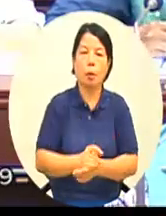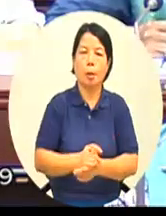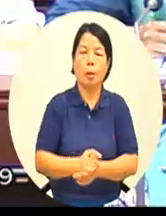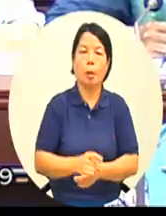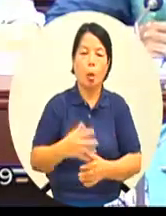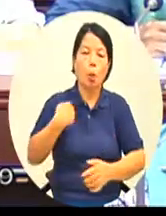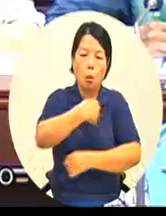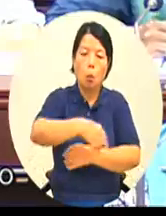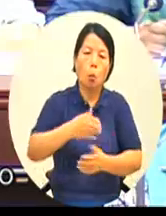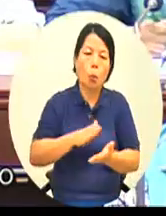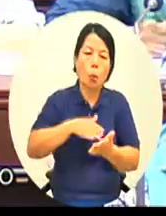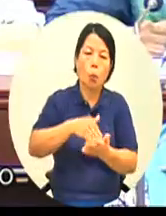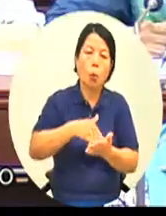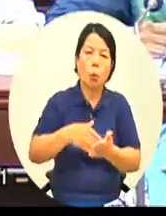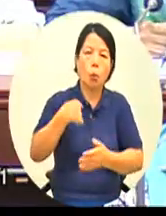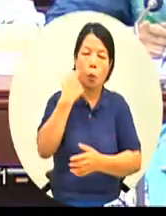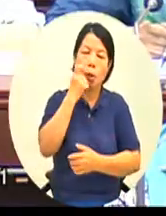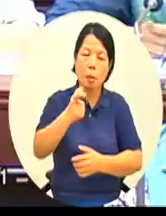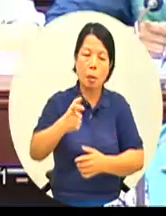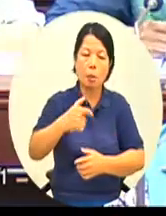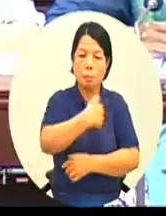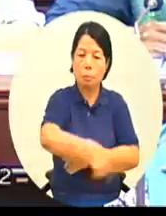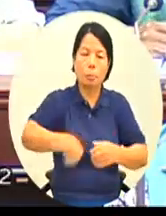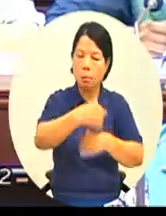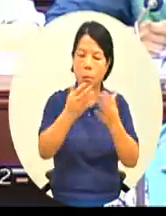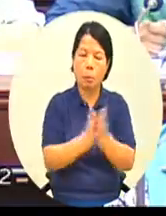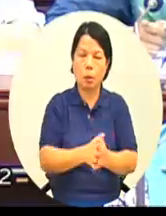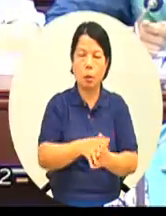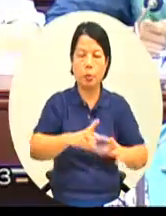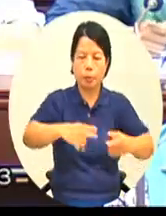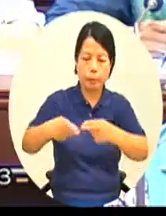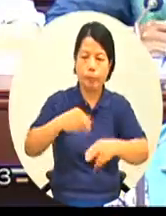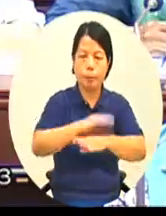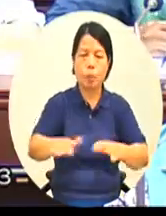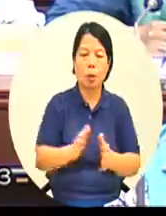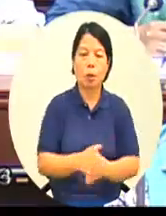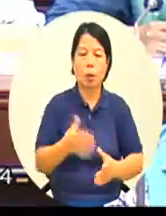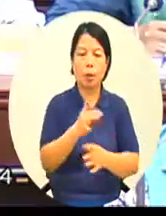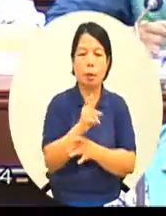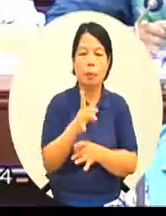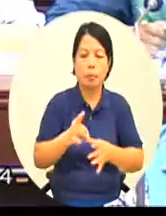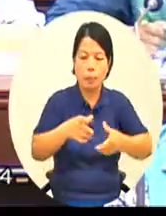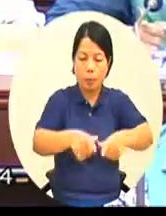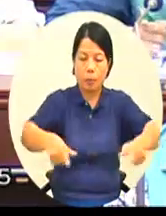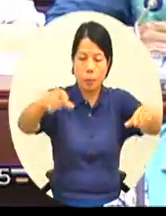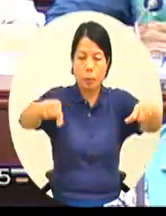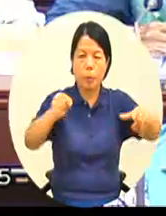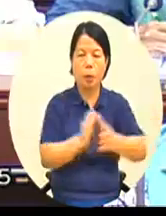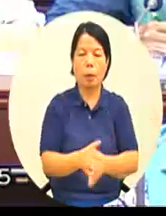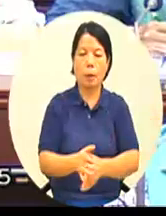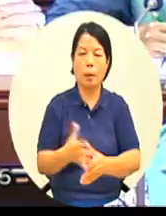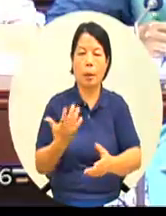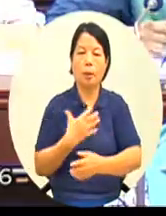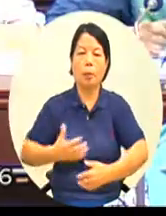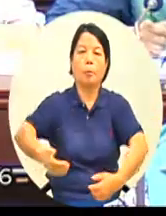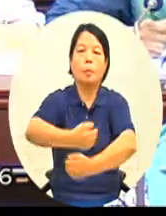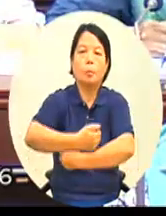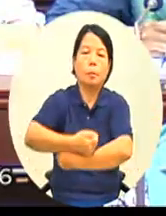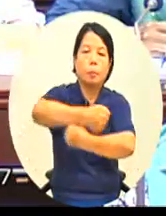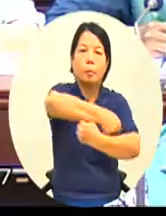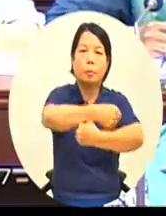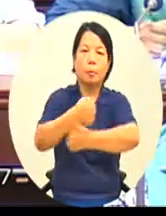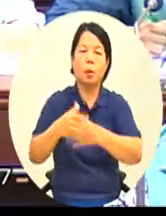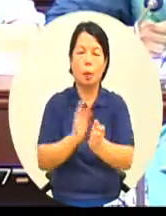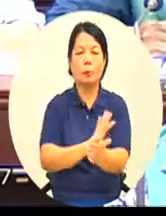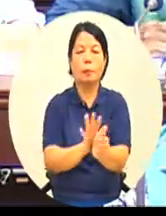贴心。就像您刚刚讲的，直接照顾的时候，他不管是换尿布，或是他的移位，或者是他的一些服务技